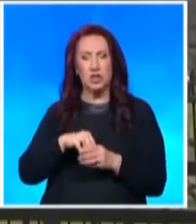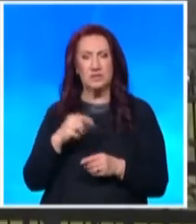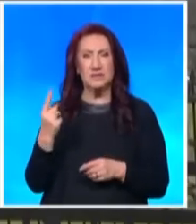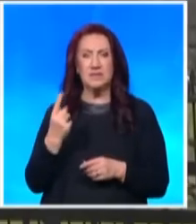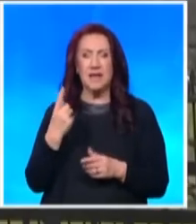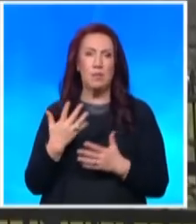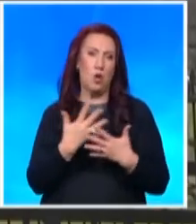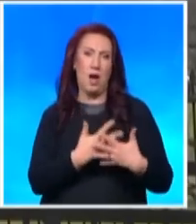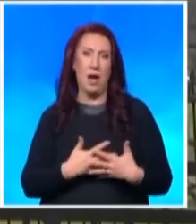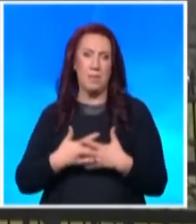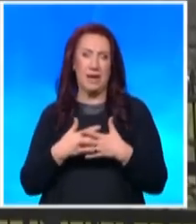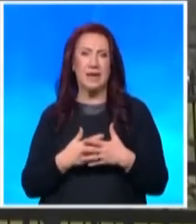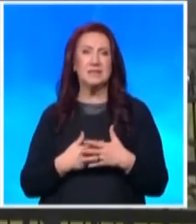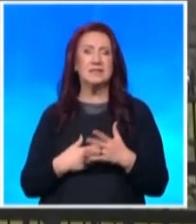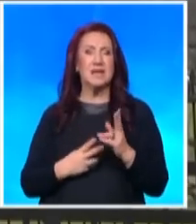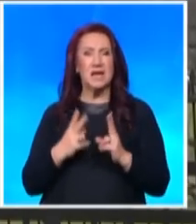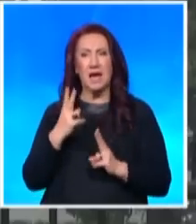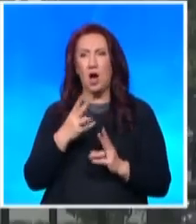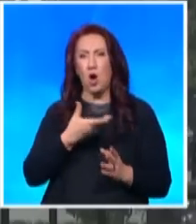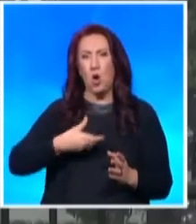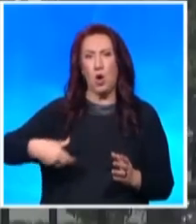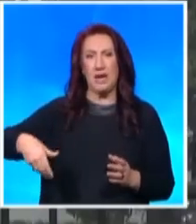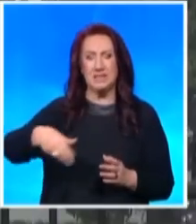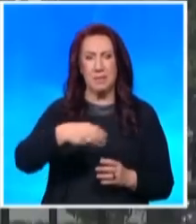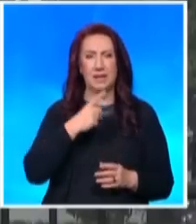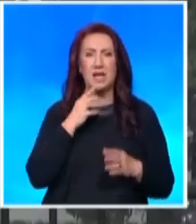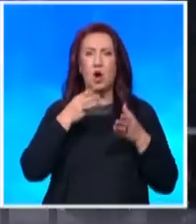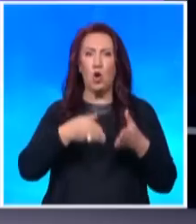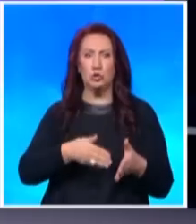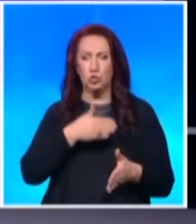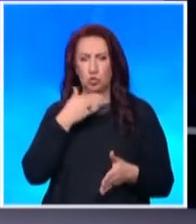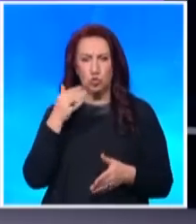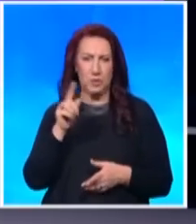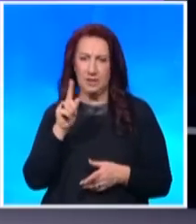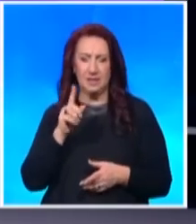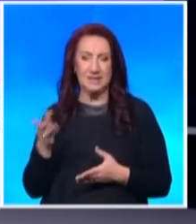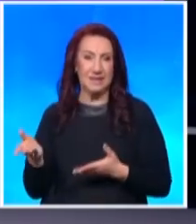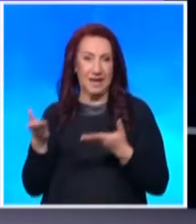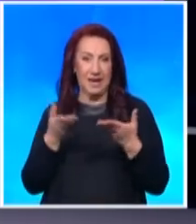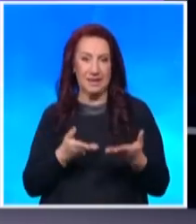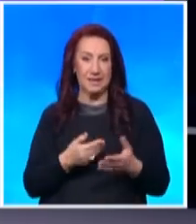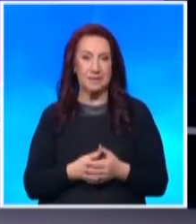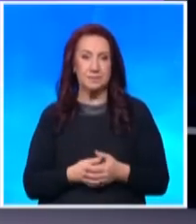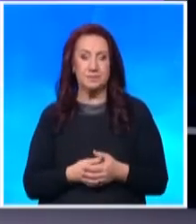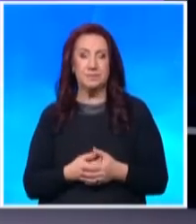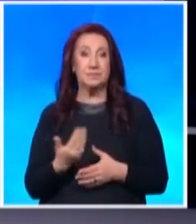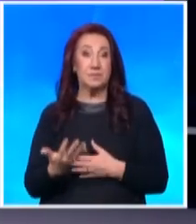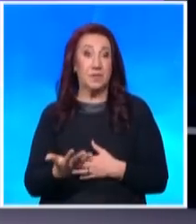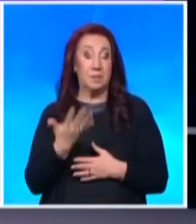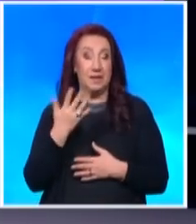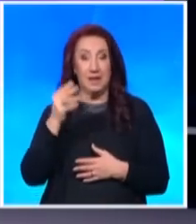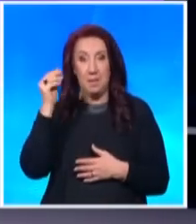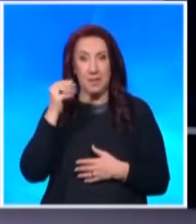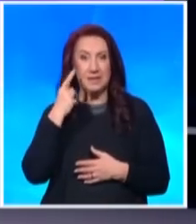американските конгресмени и гости от чужбина не са били канени. 25 000 български младежи отиват това лято